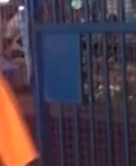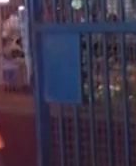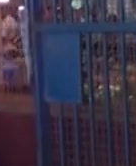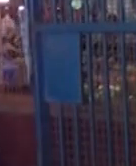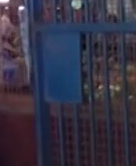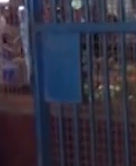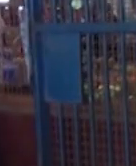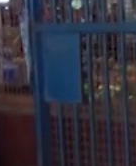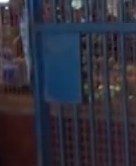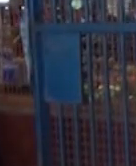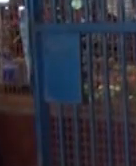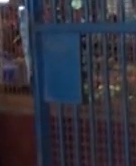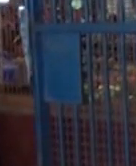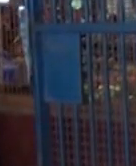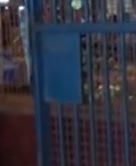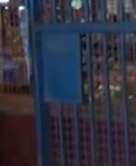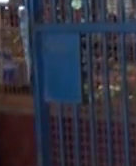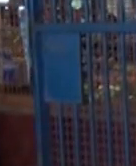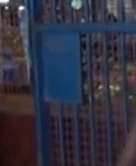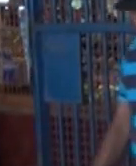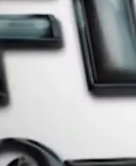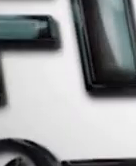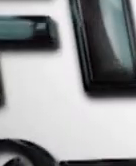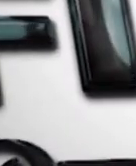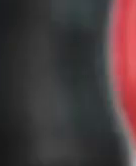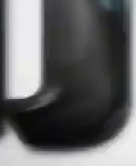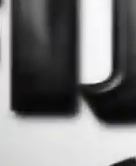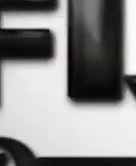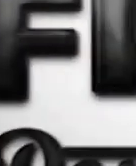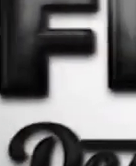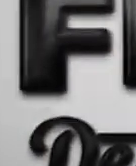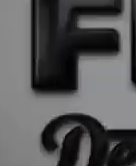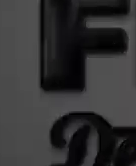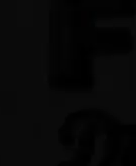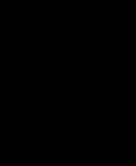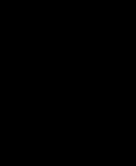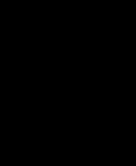में पुराना गाना लगे हमें बहुत अच्छा लगे। रेडियो फीजी 2 देश की धड़कन।